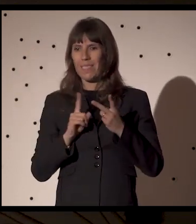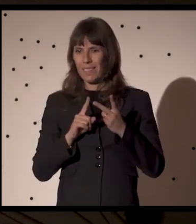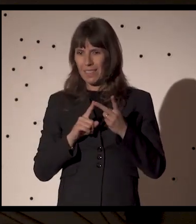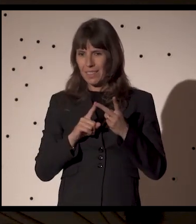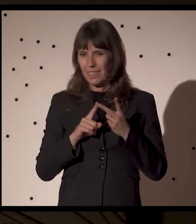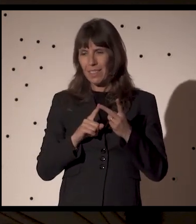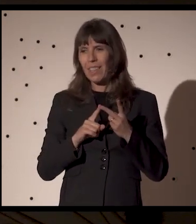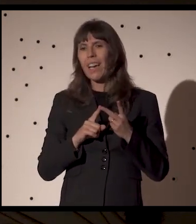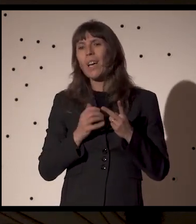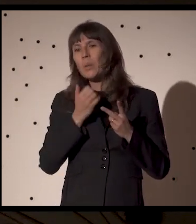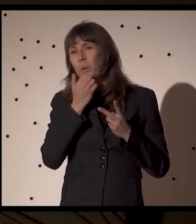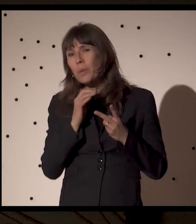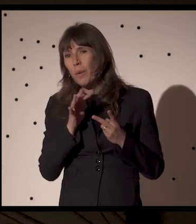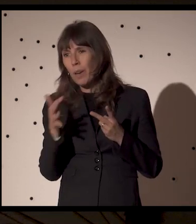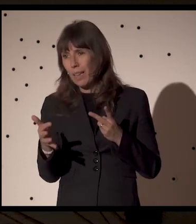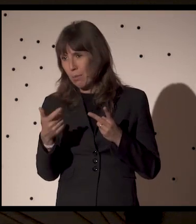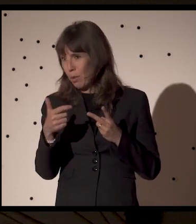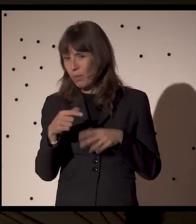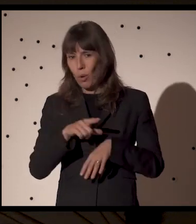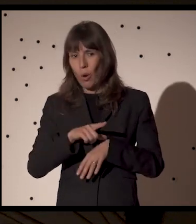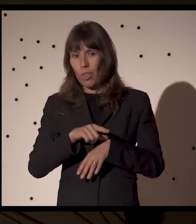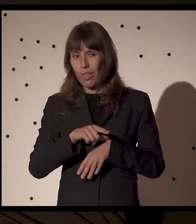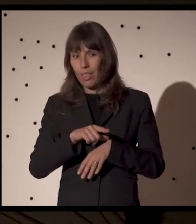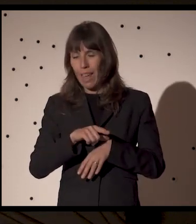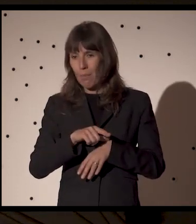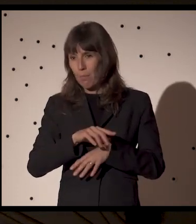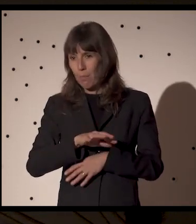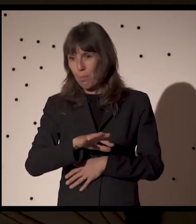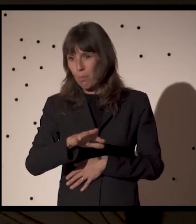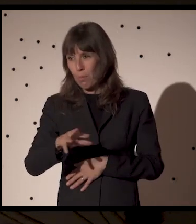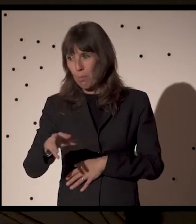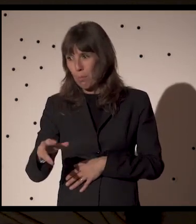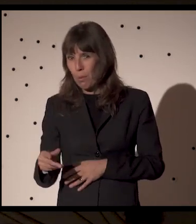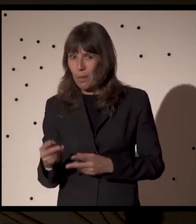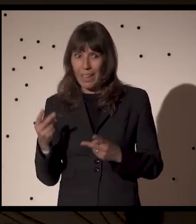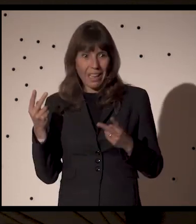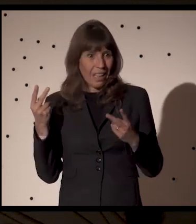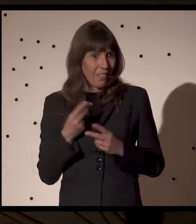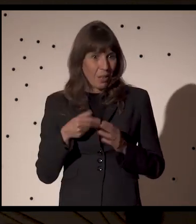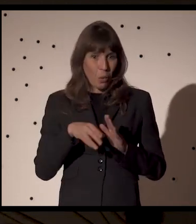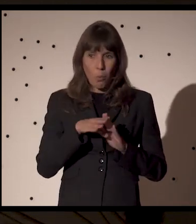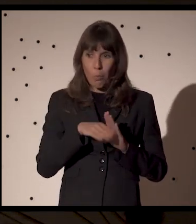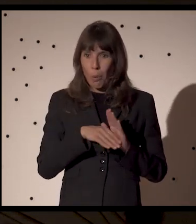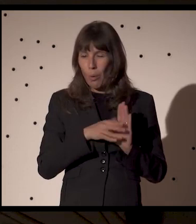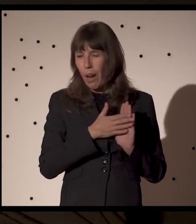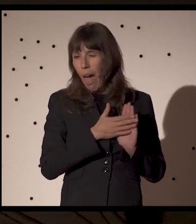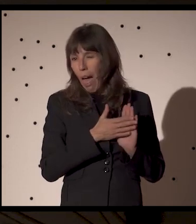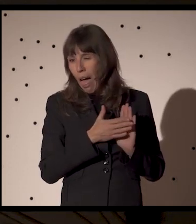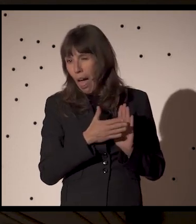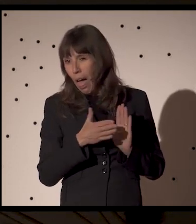vi sottraggo che vi sottrarrò Purtroppo la stagione è un po' corposa Quindi vi chiedo un po' di